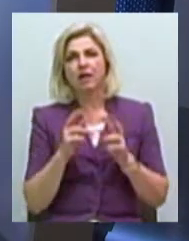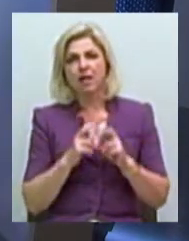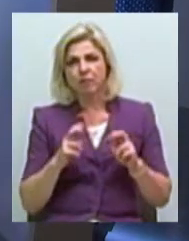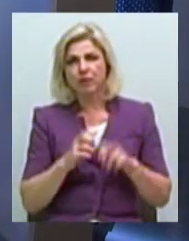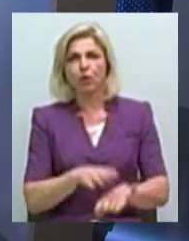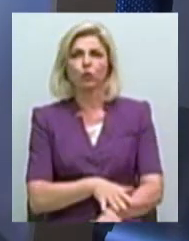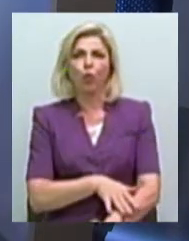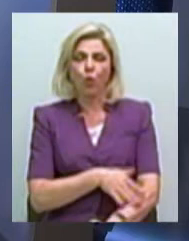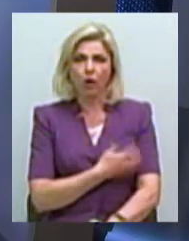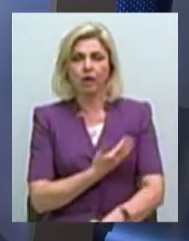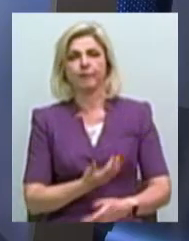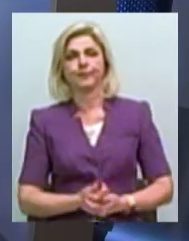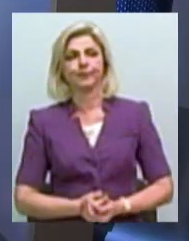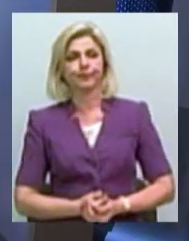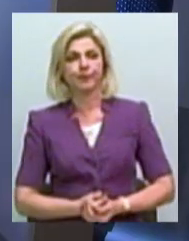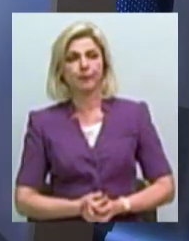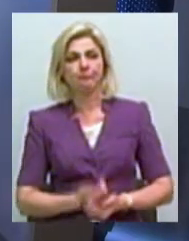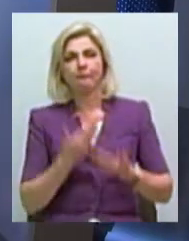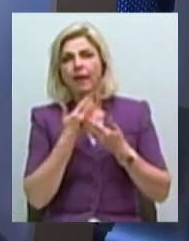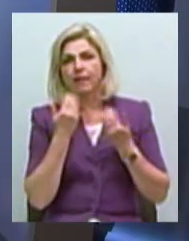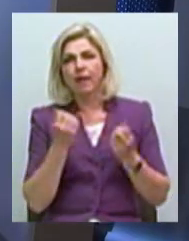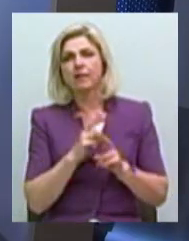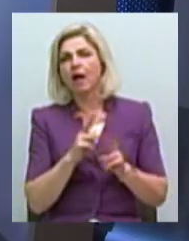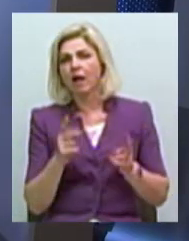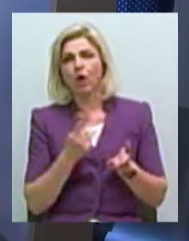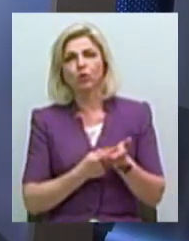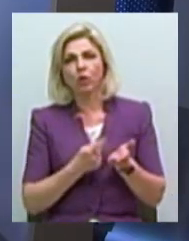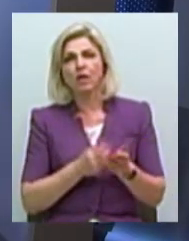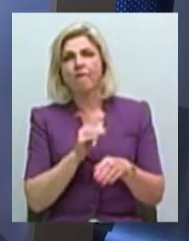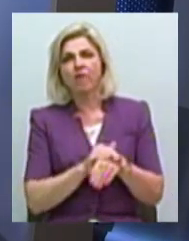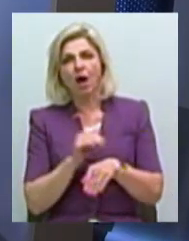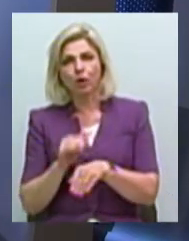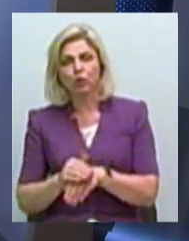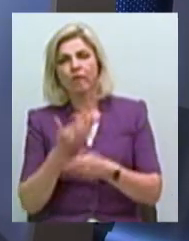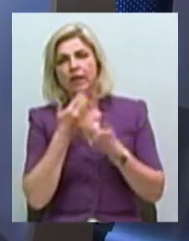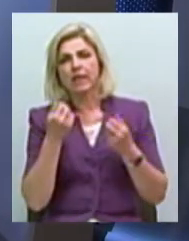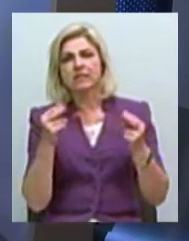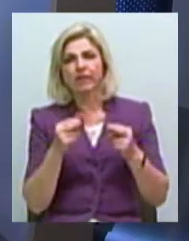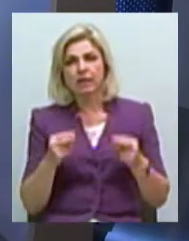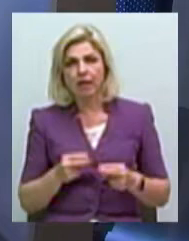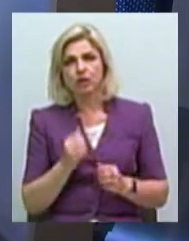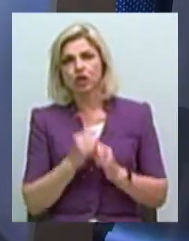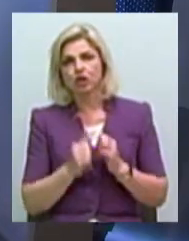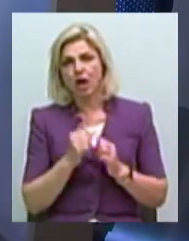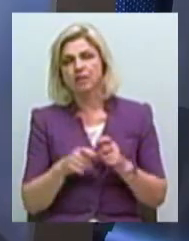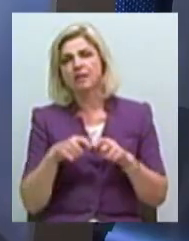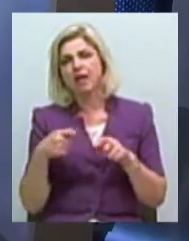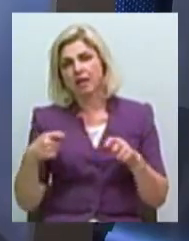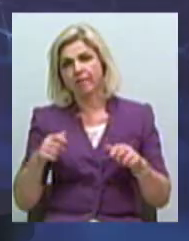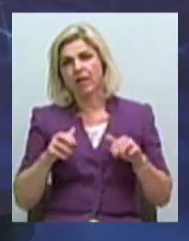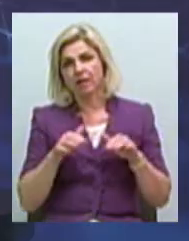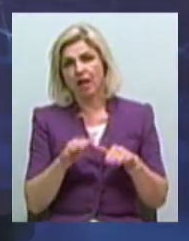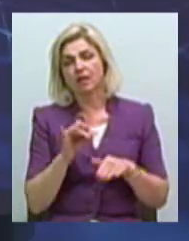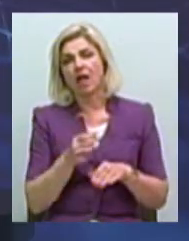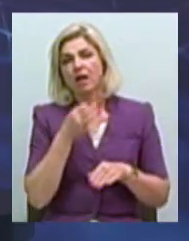долго вносится, нет никаких доказательных фактов, нет свидетелей, очень часто просто затягивается дело, и